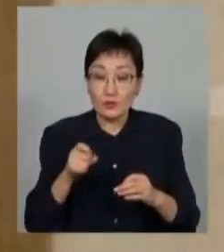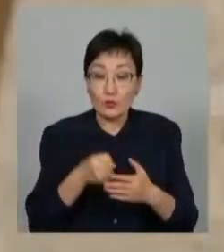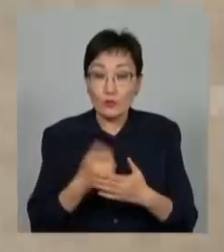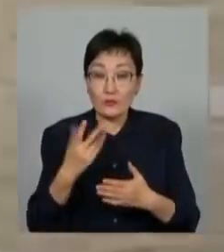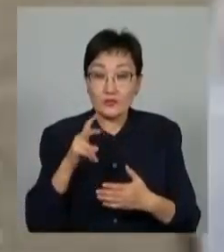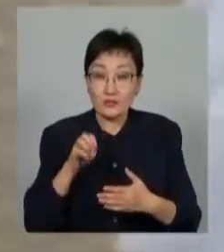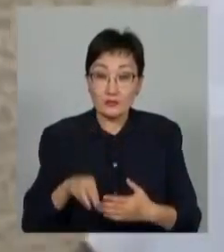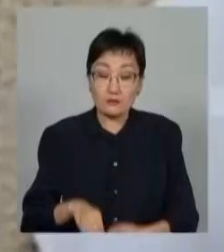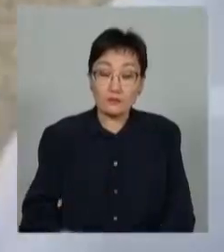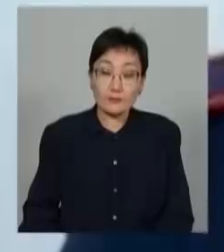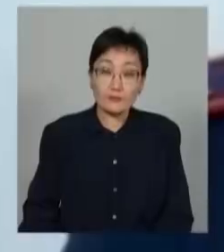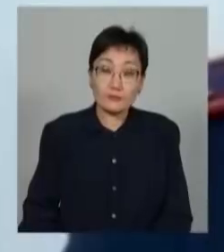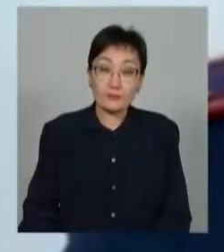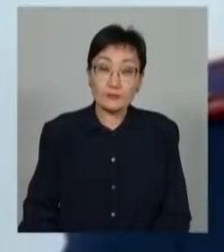лет.